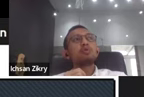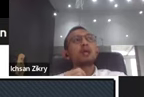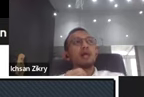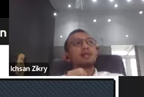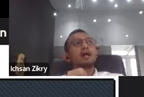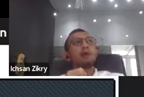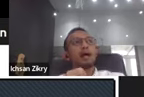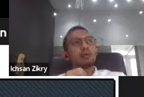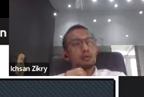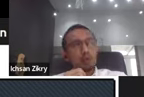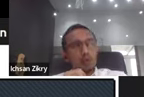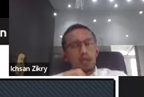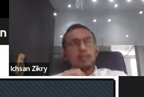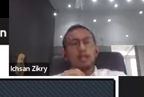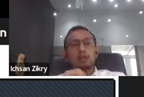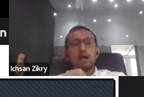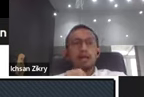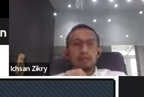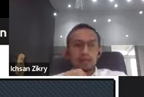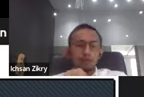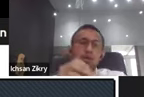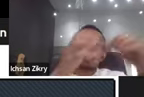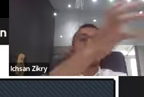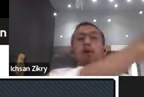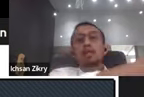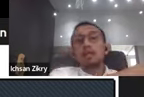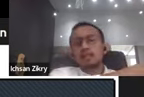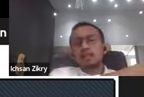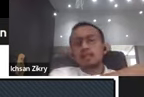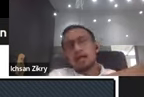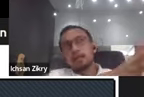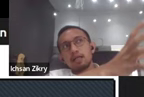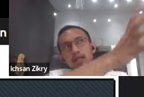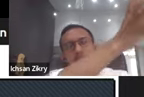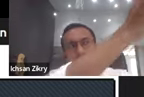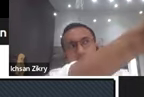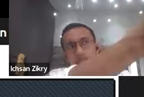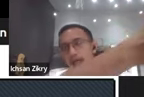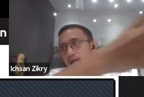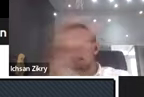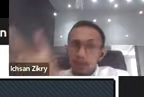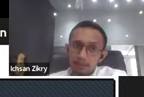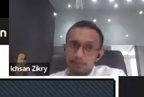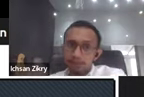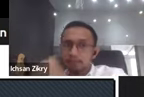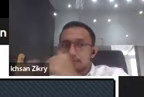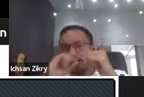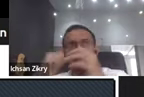penangkapan yang membutuhkan jangka waktu lebih dari 1 hari misalnya untuk transporting si tersangkanya dari tempat dia